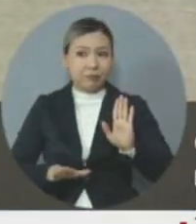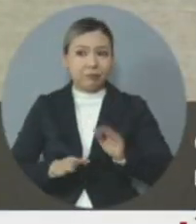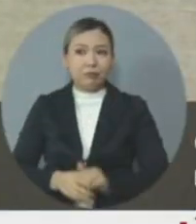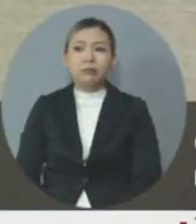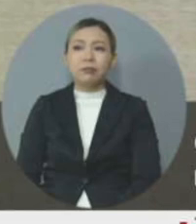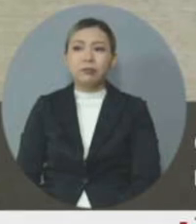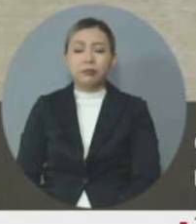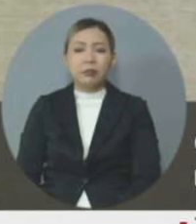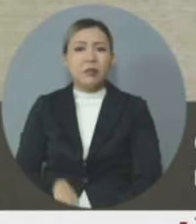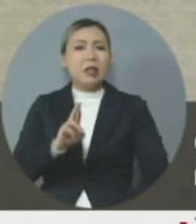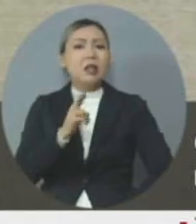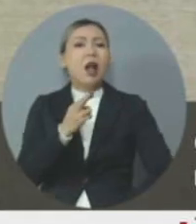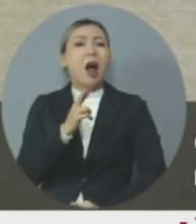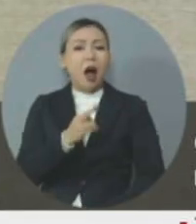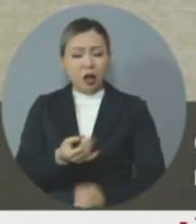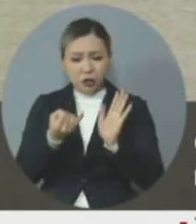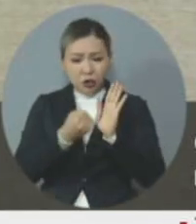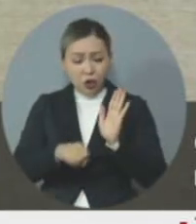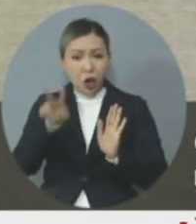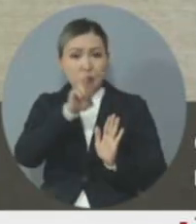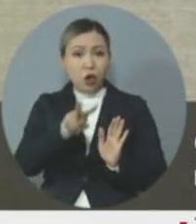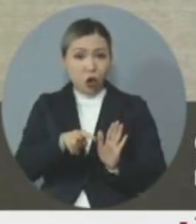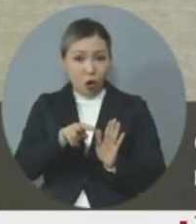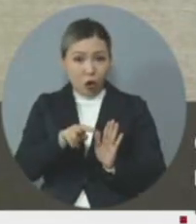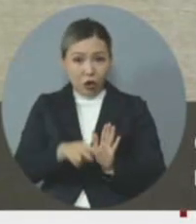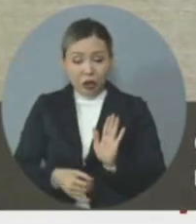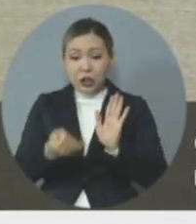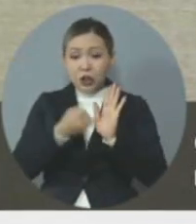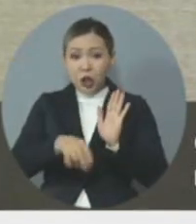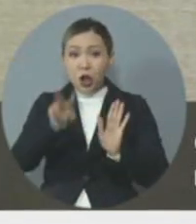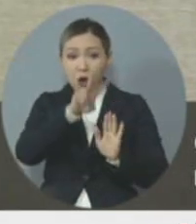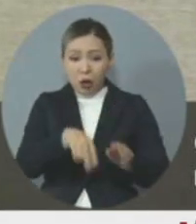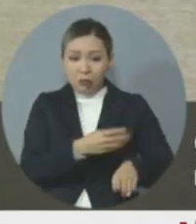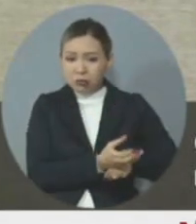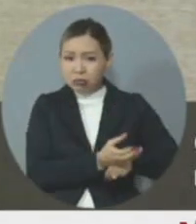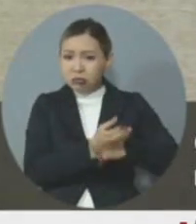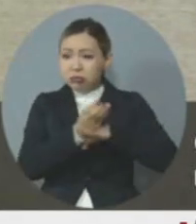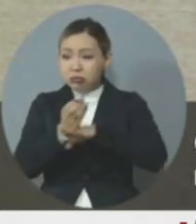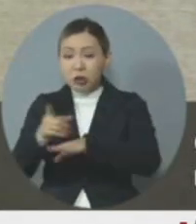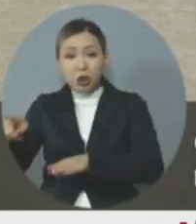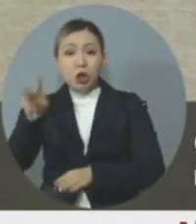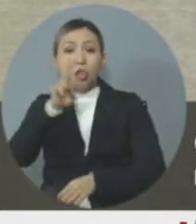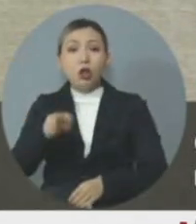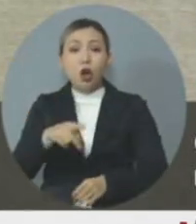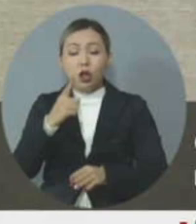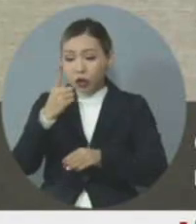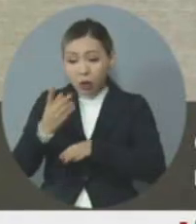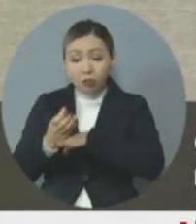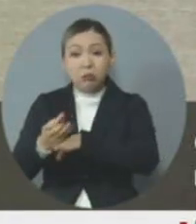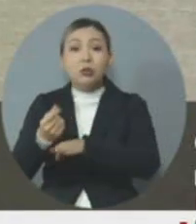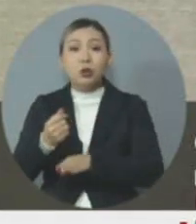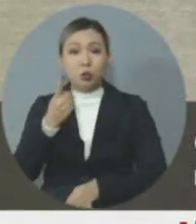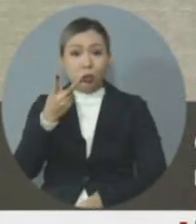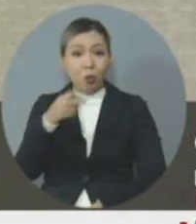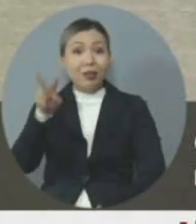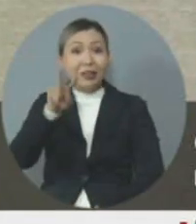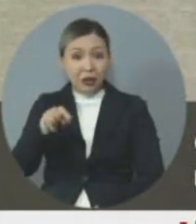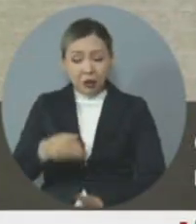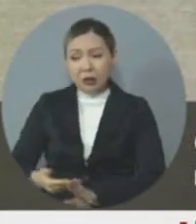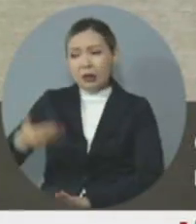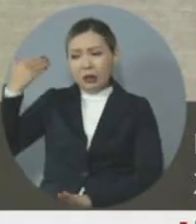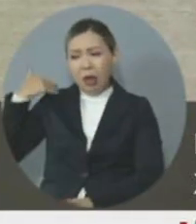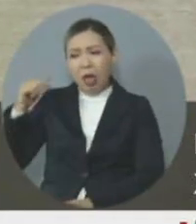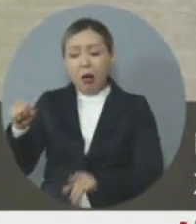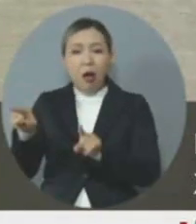Яагаараа 60 доллараар аваачиж одоо 120 долларын үнэтэй байгаа нүүрсийг 60 доллараар нь тухайн үеийнх нь ханшаар нь аваач хийдээ.